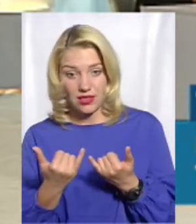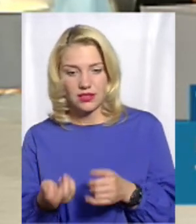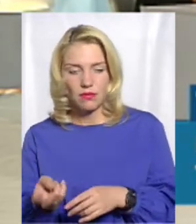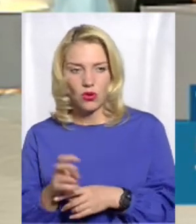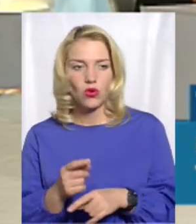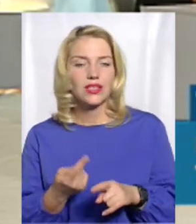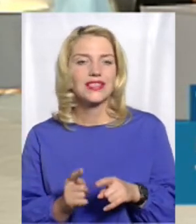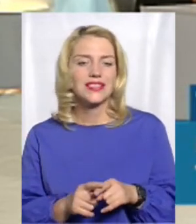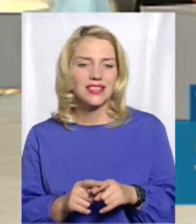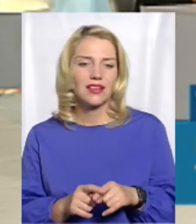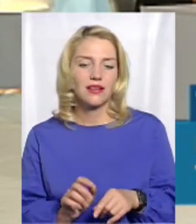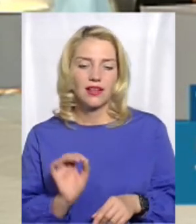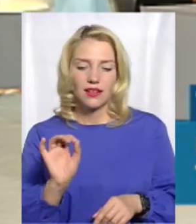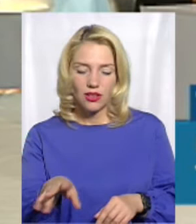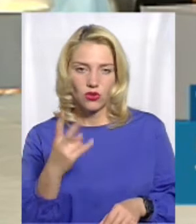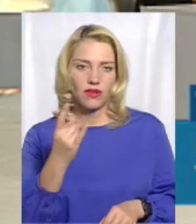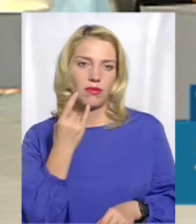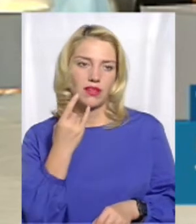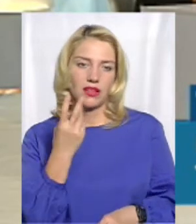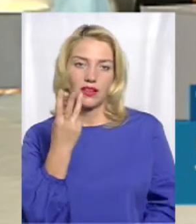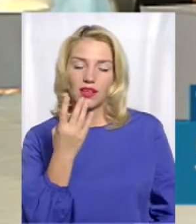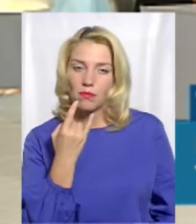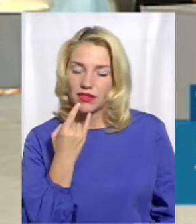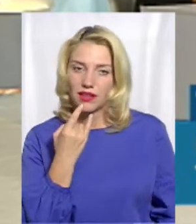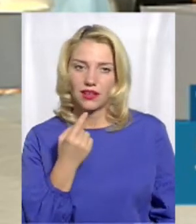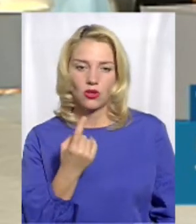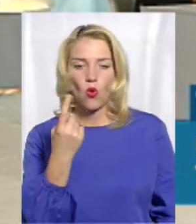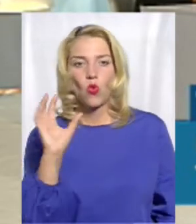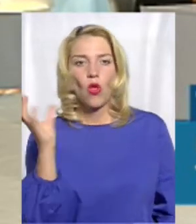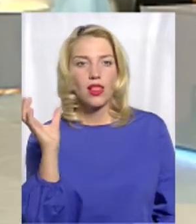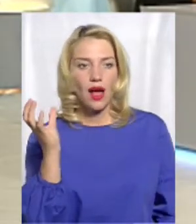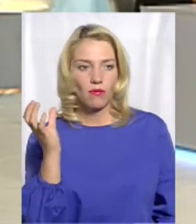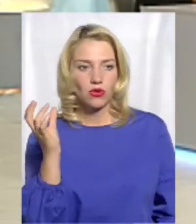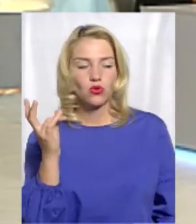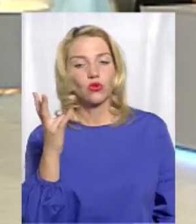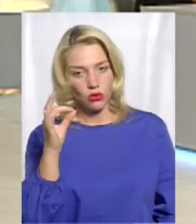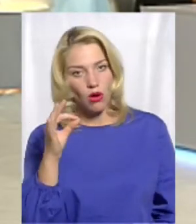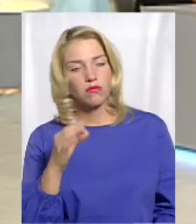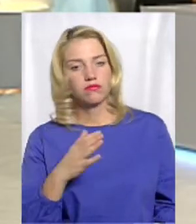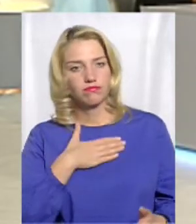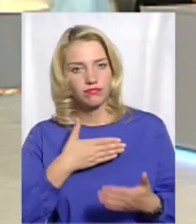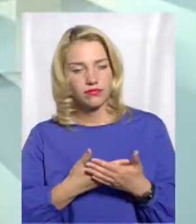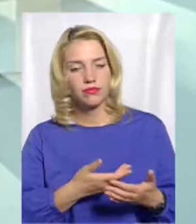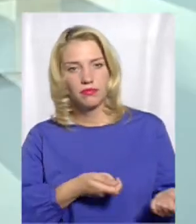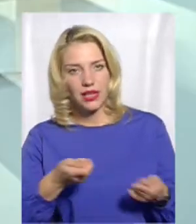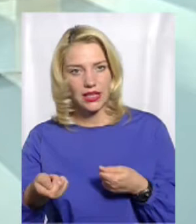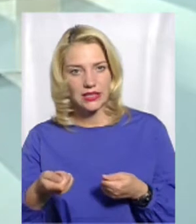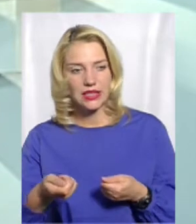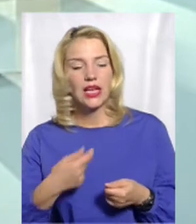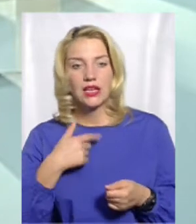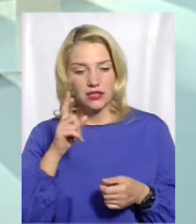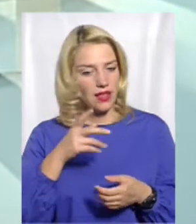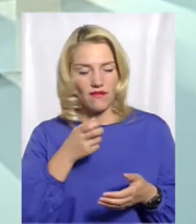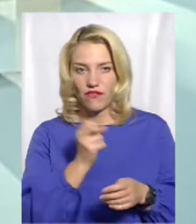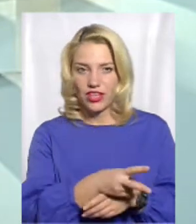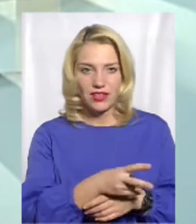підходять, це в більшості кинули 2 батарейки, 3 батарейки, принесли 1 лампочку, але вони вже її принесли, вони її не викинули в смітники, вони вже знають, що